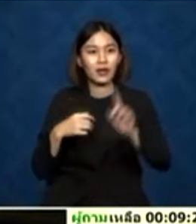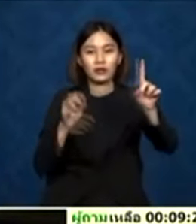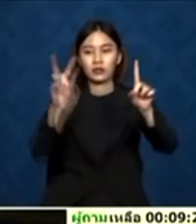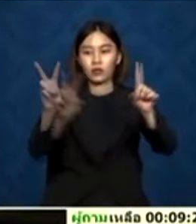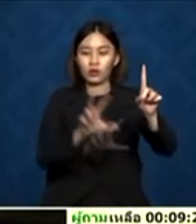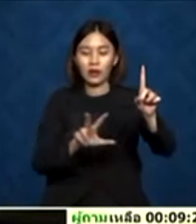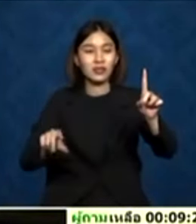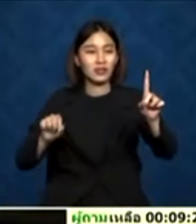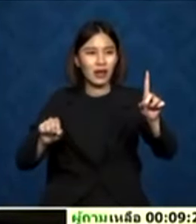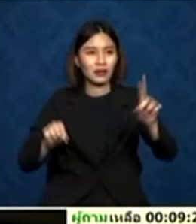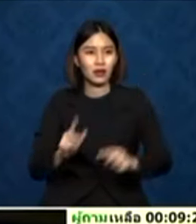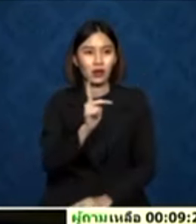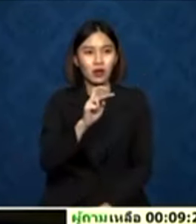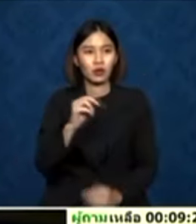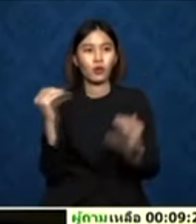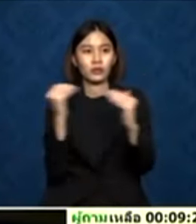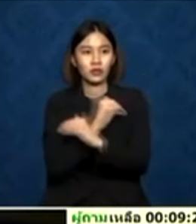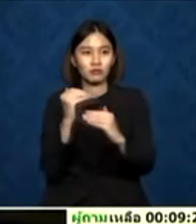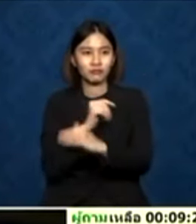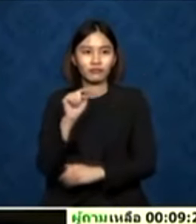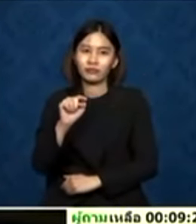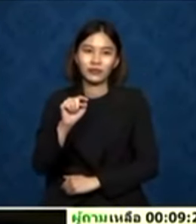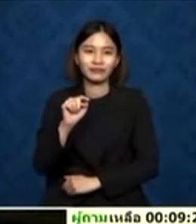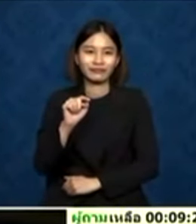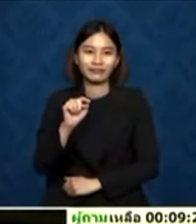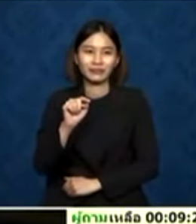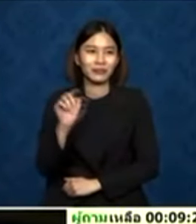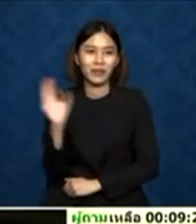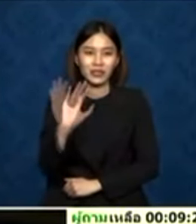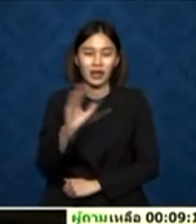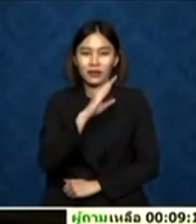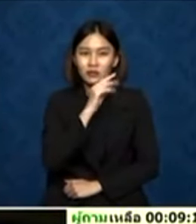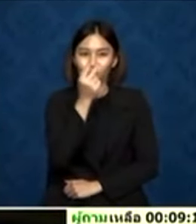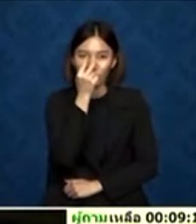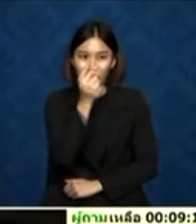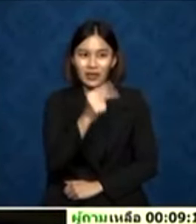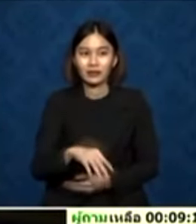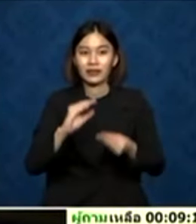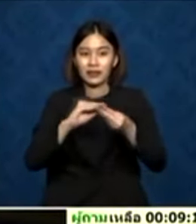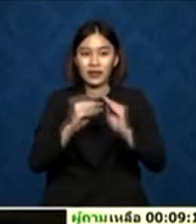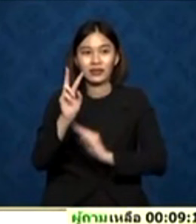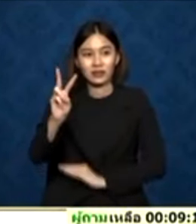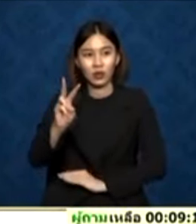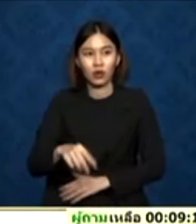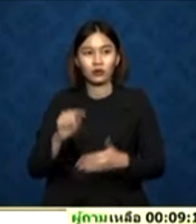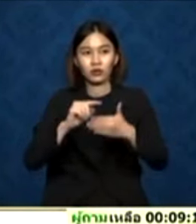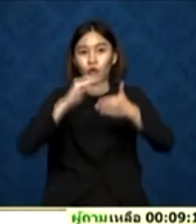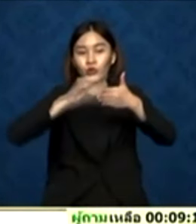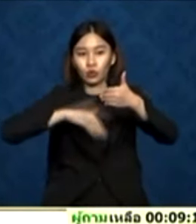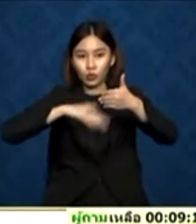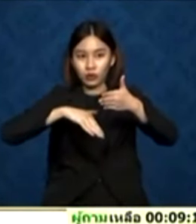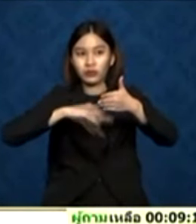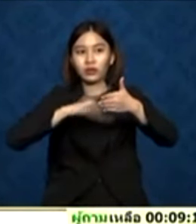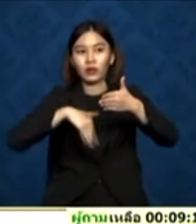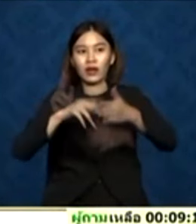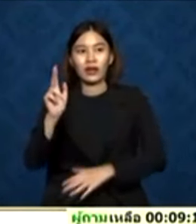4อันเนี้ยกรมขนส่งทางบกวางยาท่านครับถ้าเกิดท่านเห็นเลยนะครับเลข2เนี่ยเขาเขียนว่าโซนตะวันตกแต่2